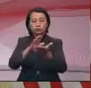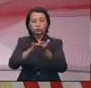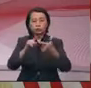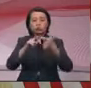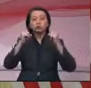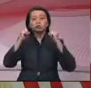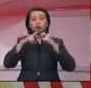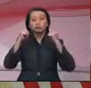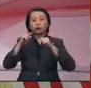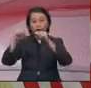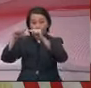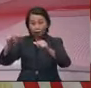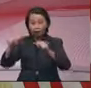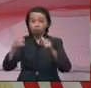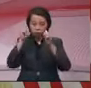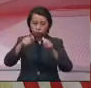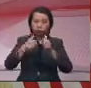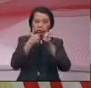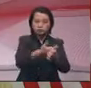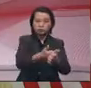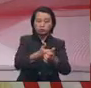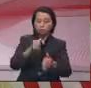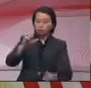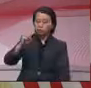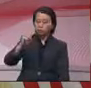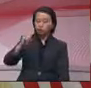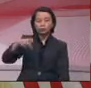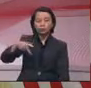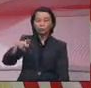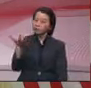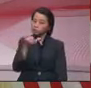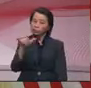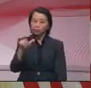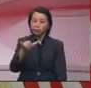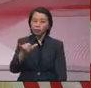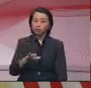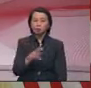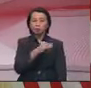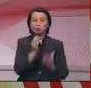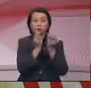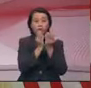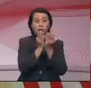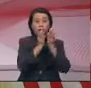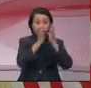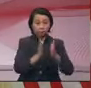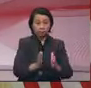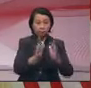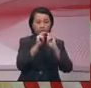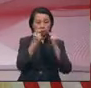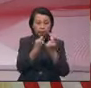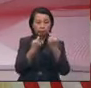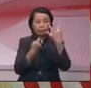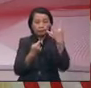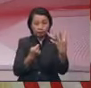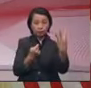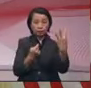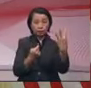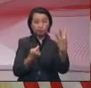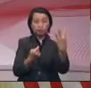sekolah-sekolah swasta dan sebagainya. Untuk tarikh kemasukan, pelajar-pelajar tingkatan 4